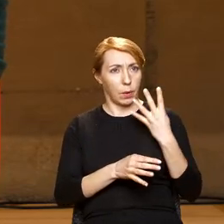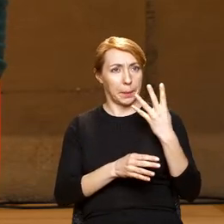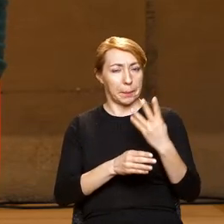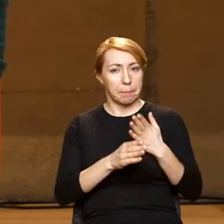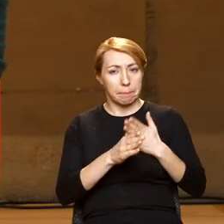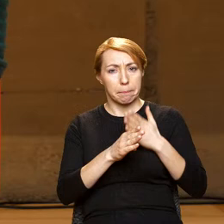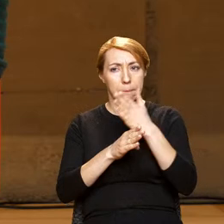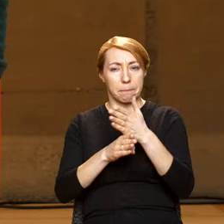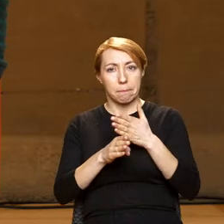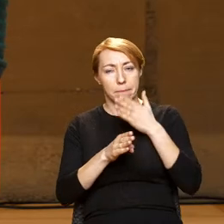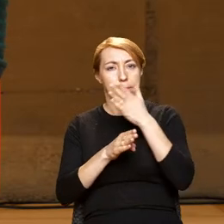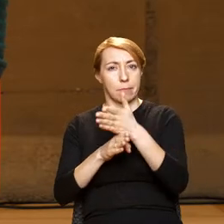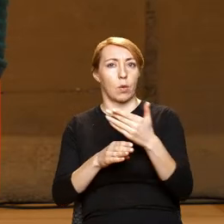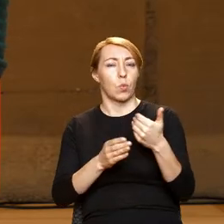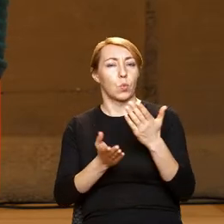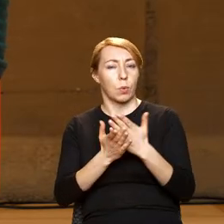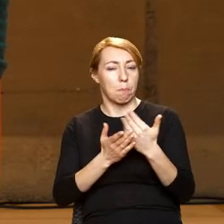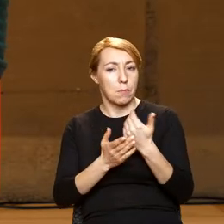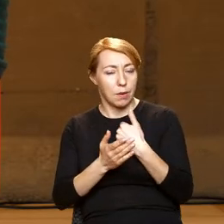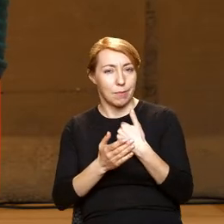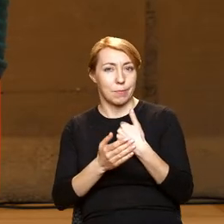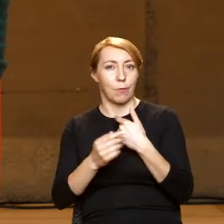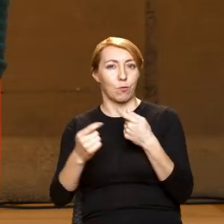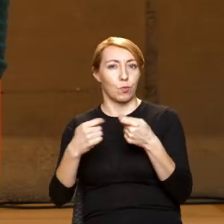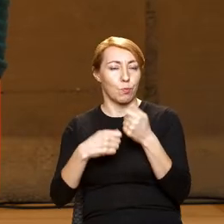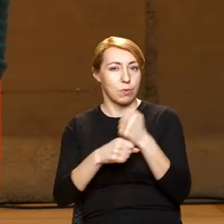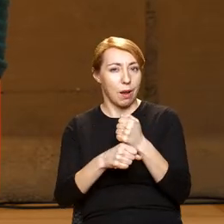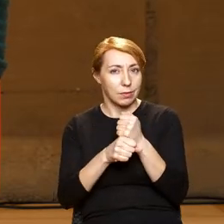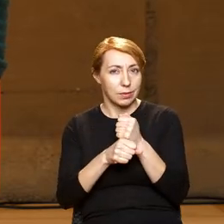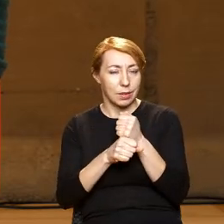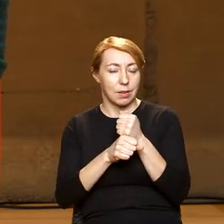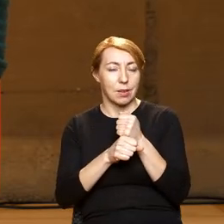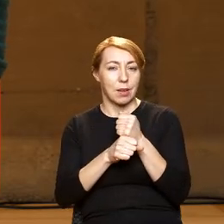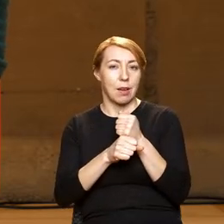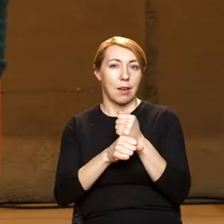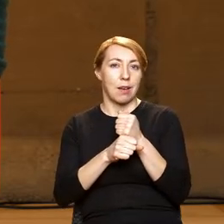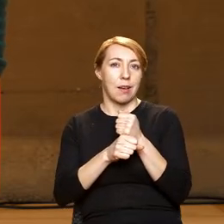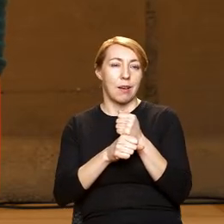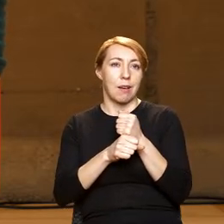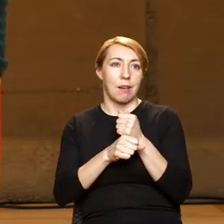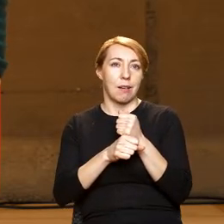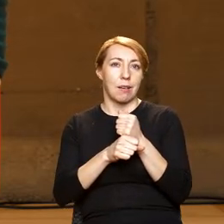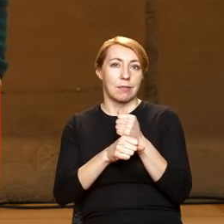zaglądała i z nami miała współpracę i przede mną jeszcze